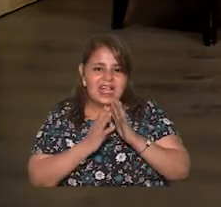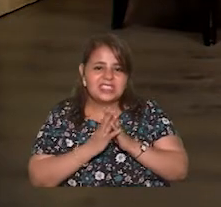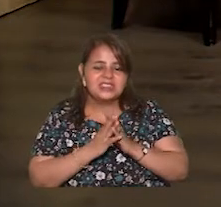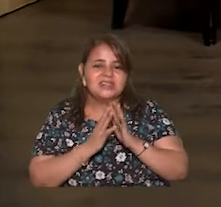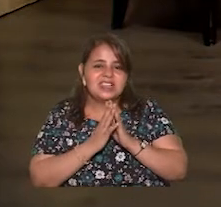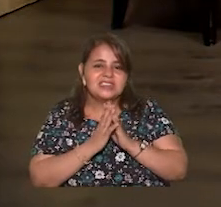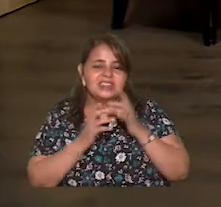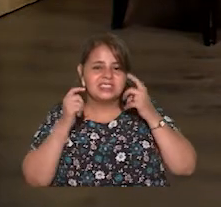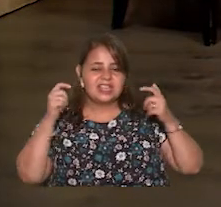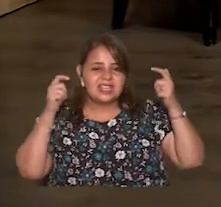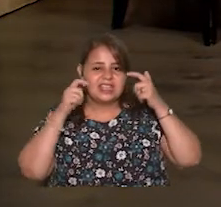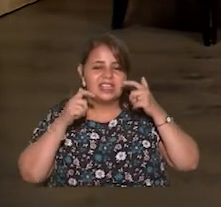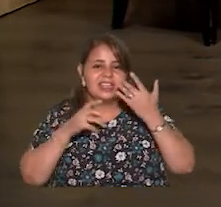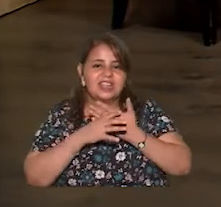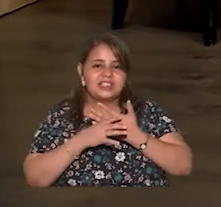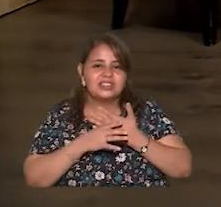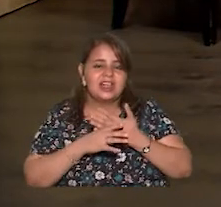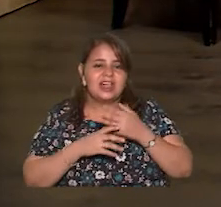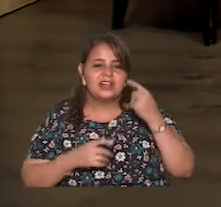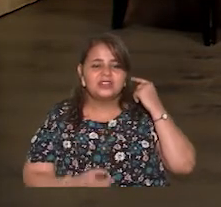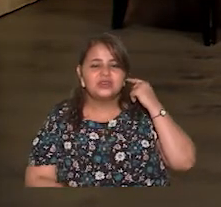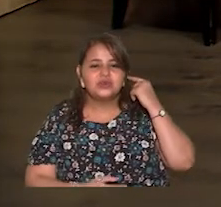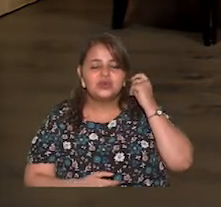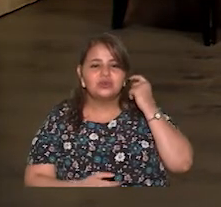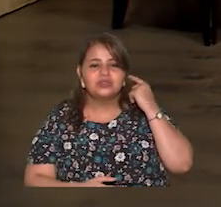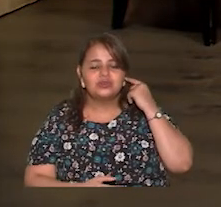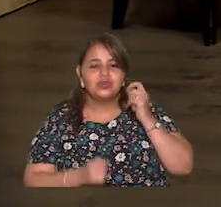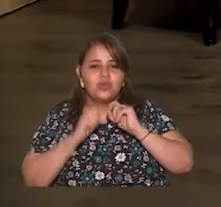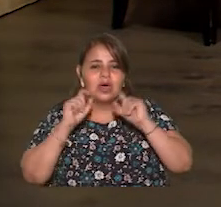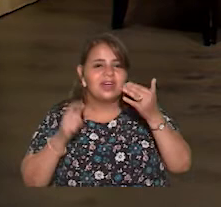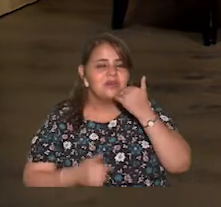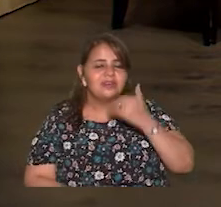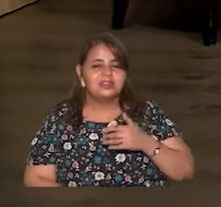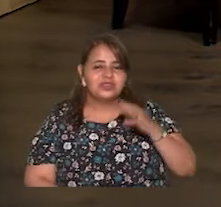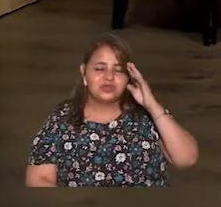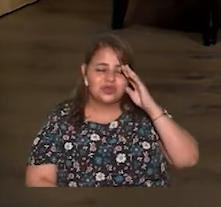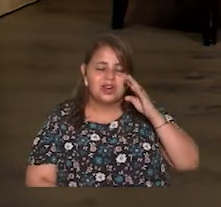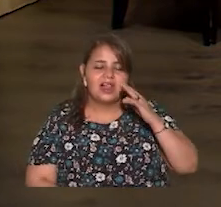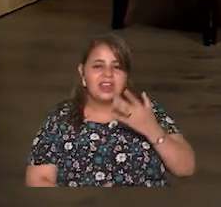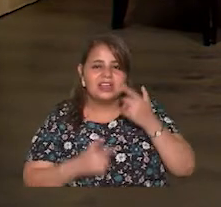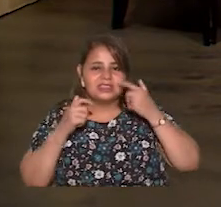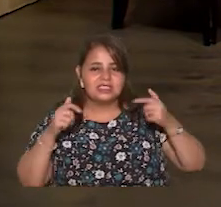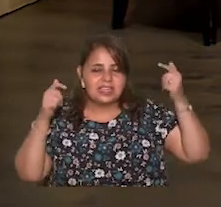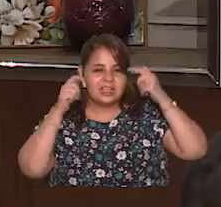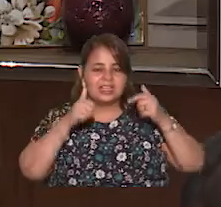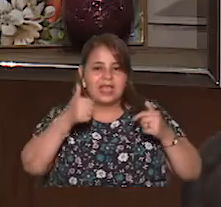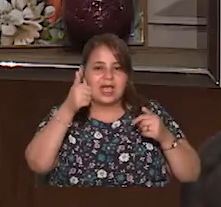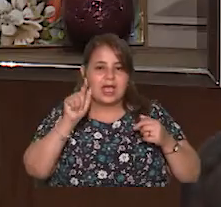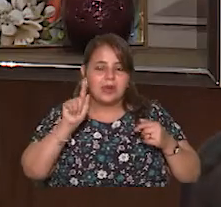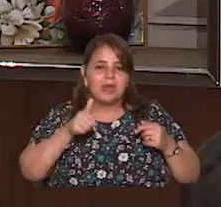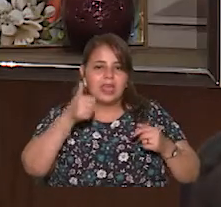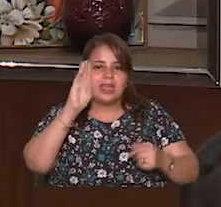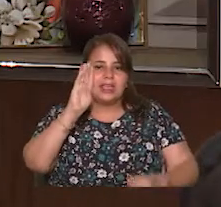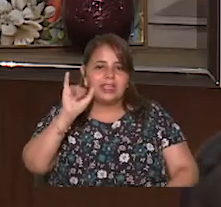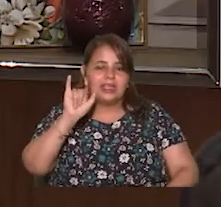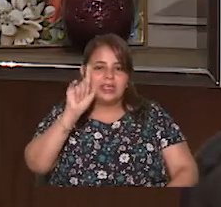جدا على المداخلة البسيطة اللي كان نفسنا تكون معنا وقت أطول. كل الشكر نيافة الحبر الجليل الأنبا أباكير أسقف الدول